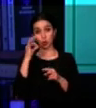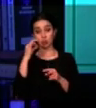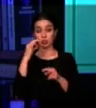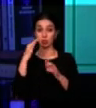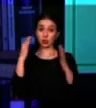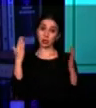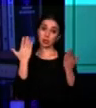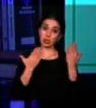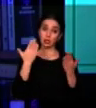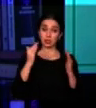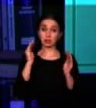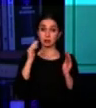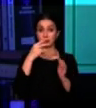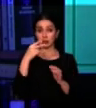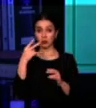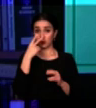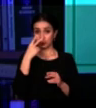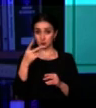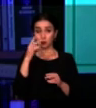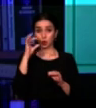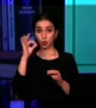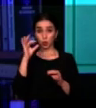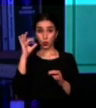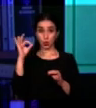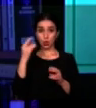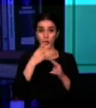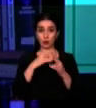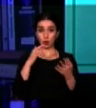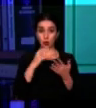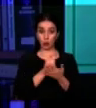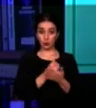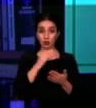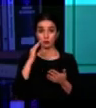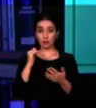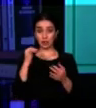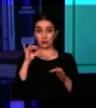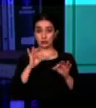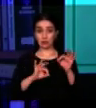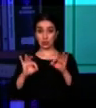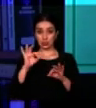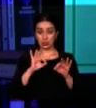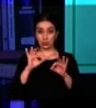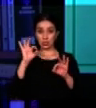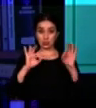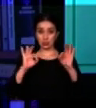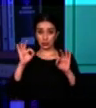тең. Мақылдейк, нулларыны топтейк, енді эскизіні